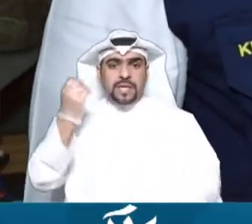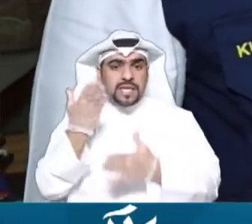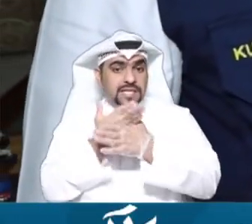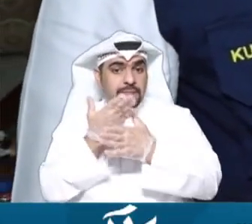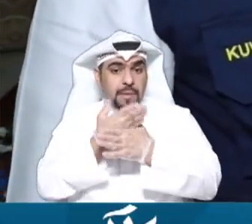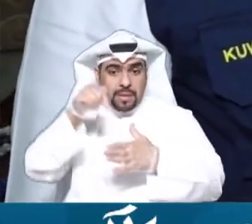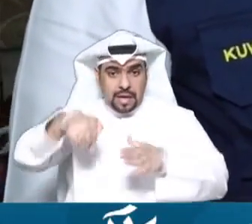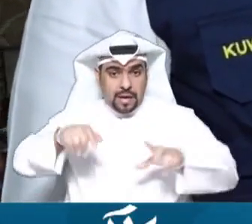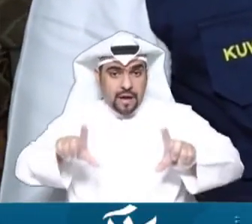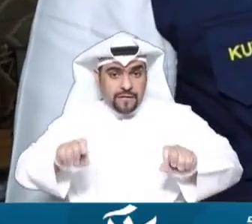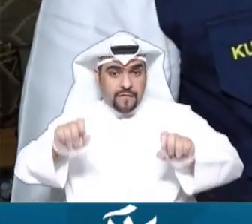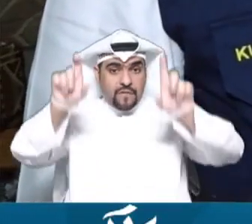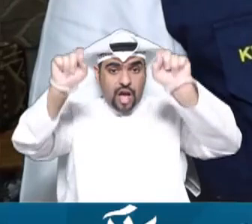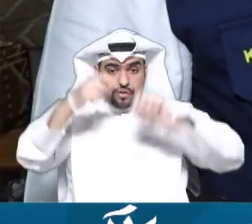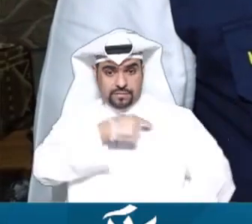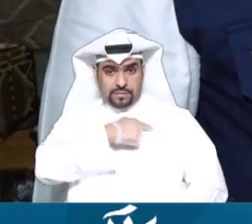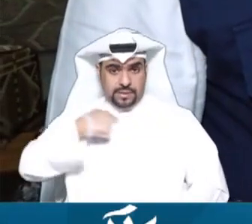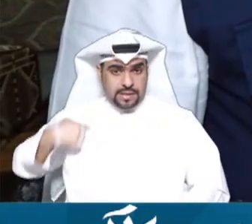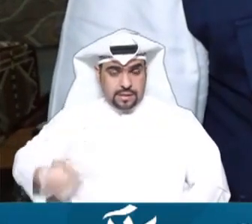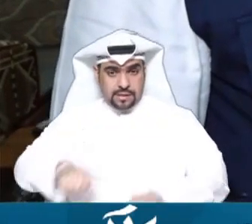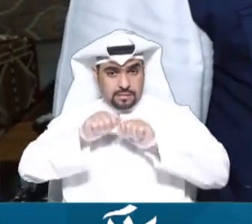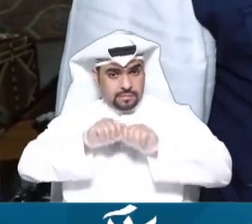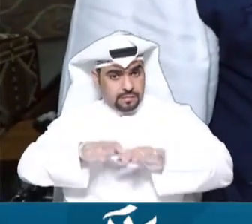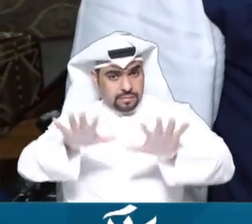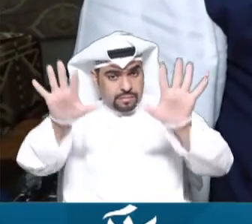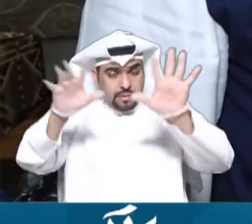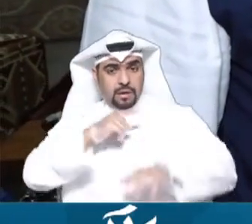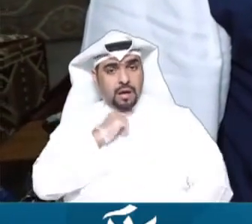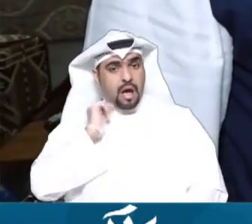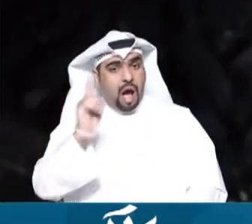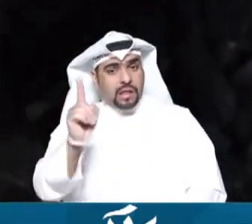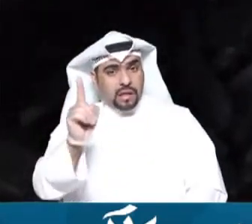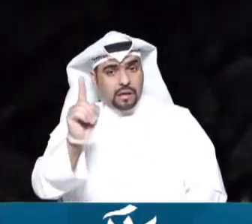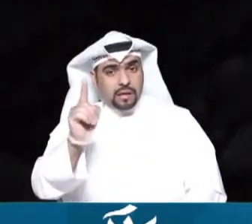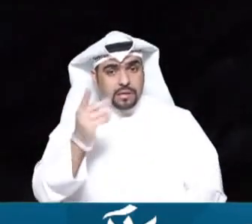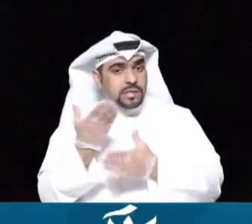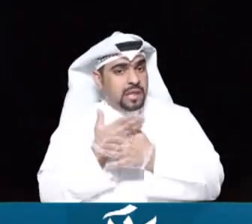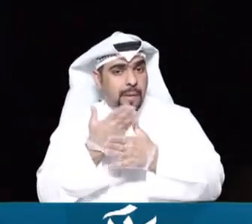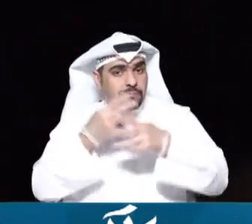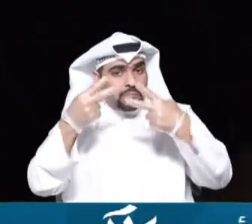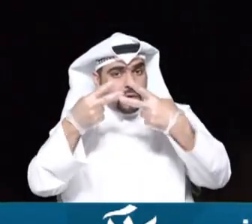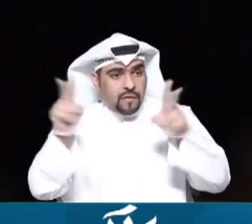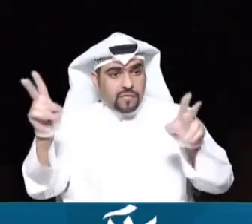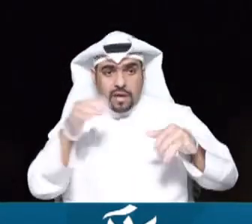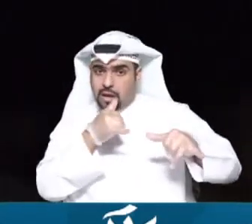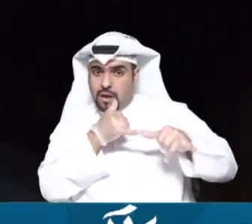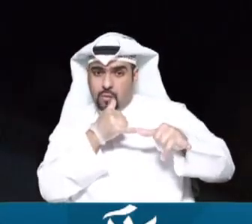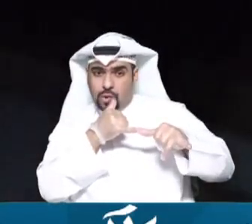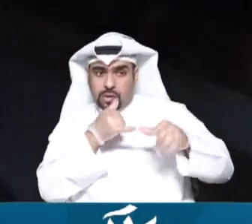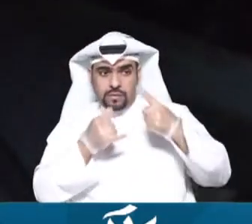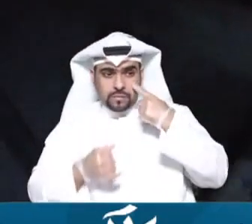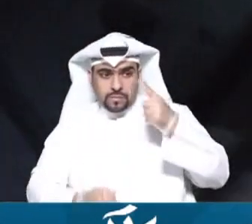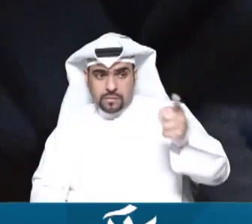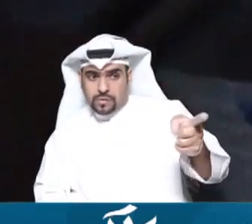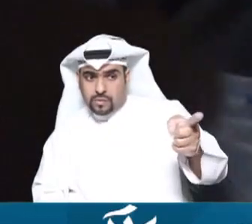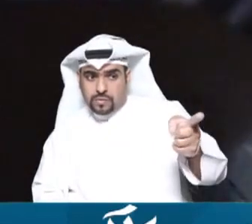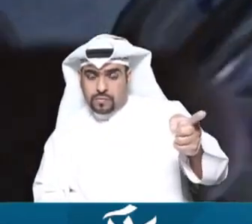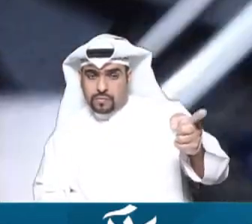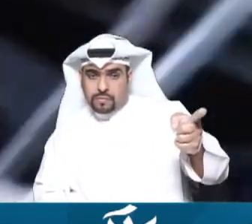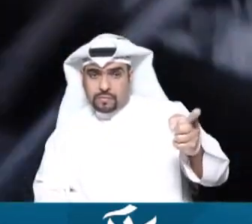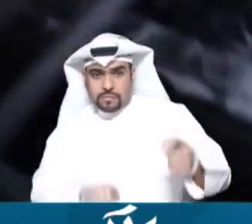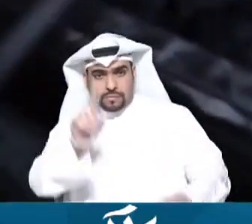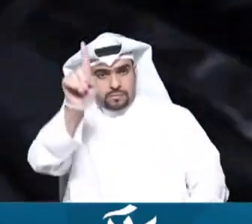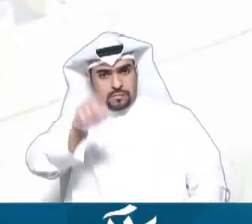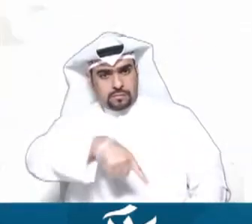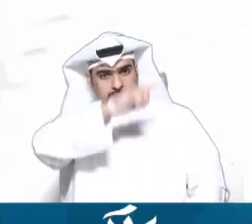العالم والجمهور والعالم اللي قاعد تراجع هنا، هذا يعني من أحد الأسباب اللي تعتبر عندنا خط